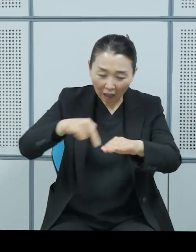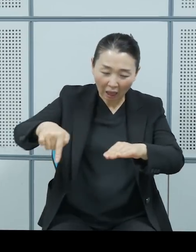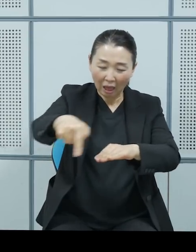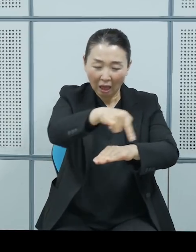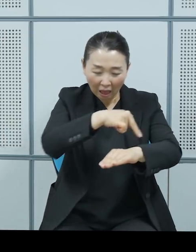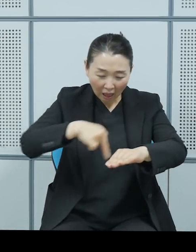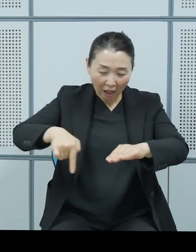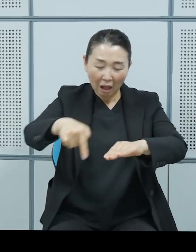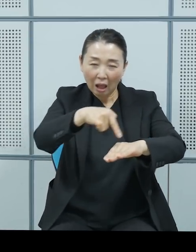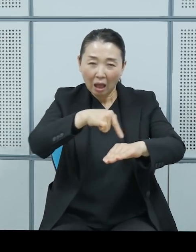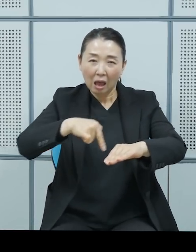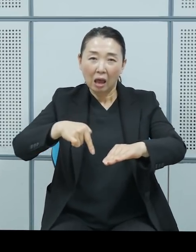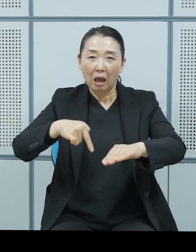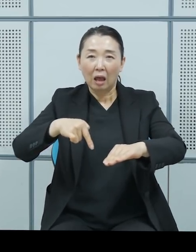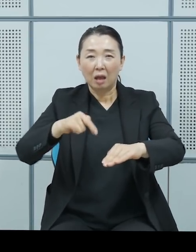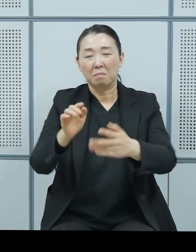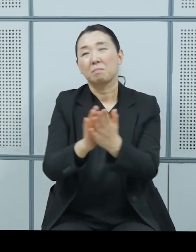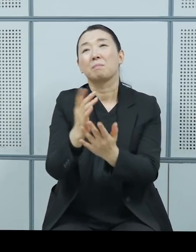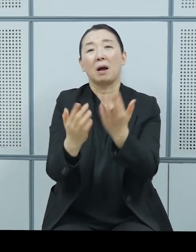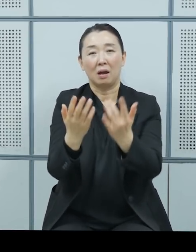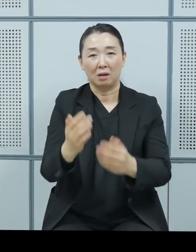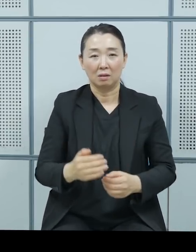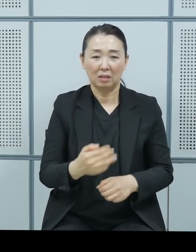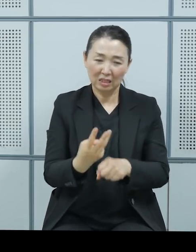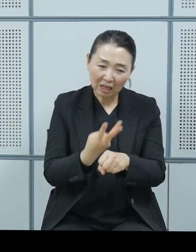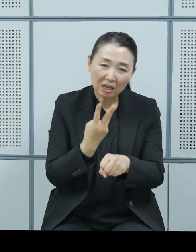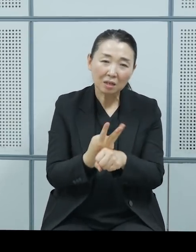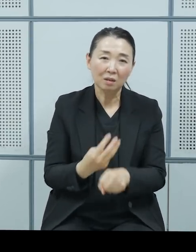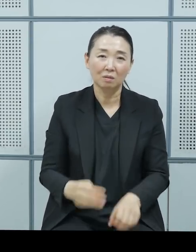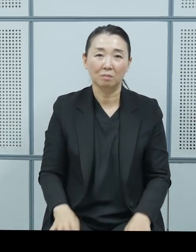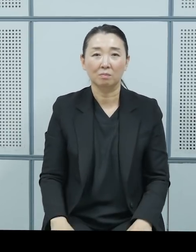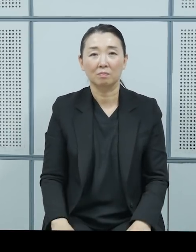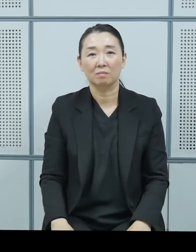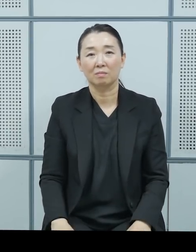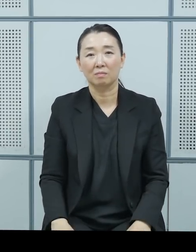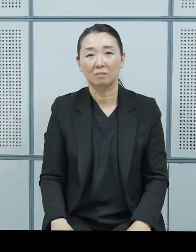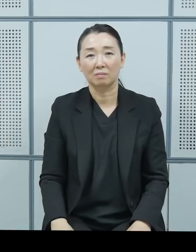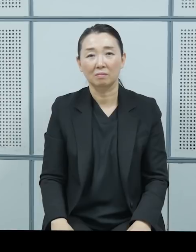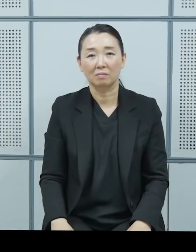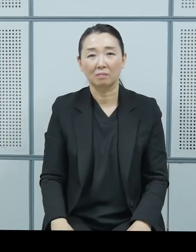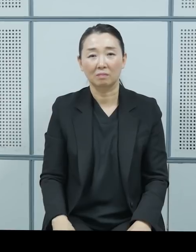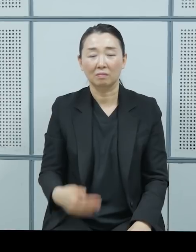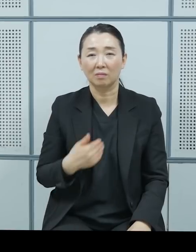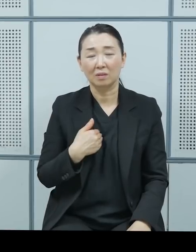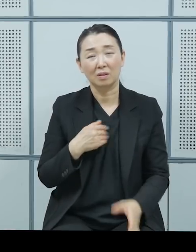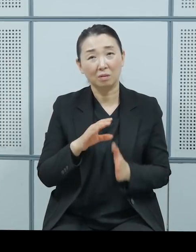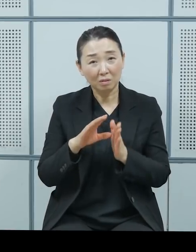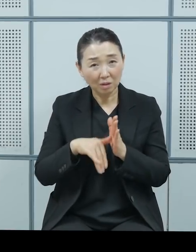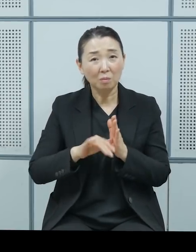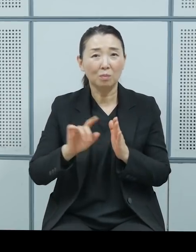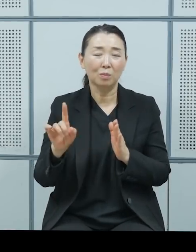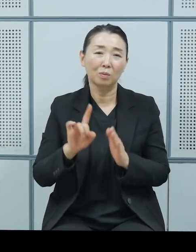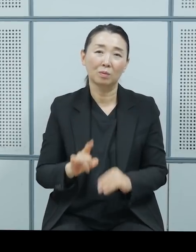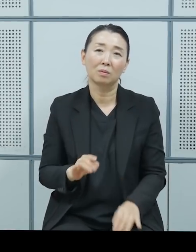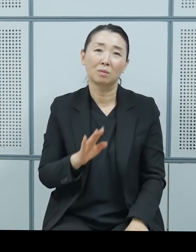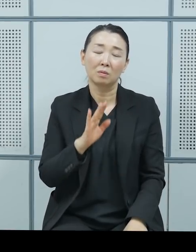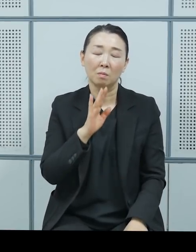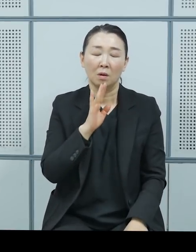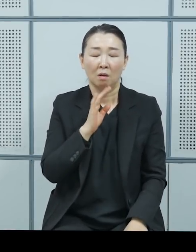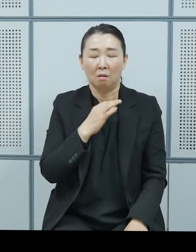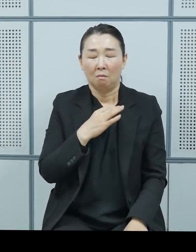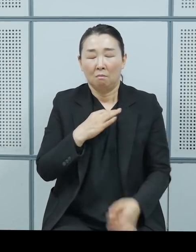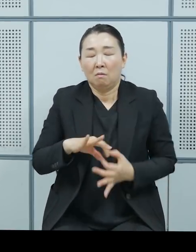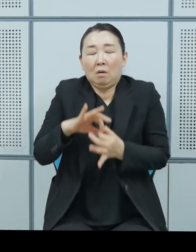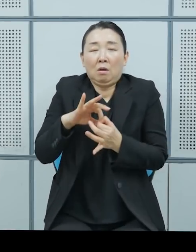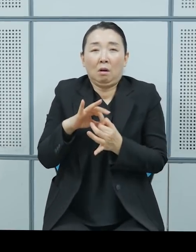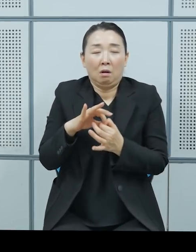예, 예. 동그랗게 태운 거예요. 그러니까 한 3시간 동안. 예, 그래서 제가 그때 정말 너무